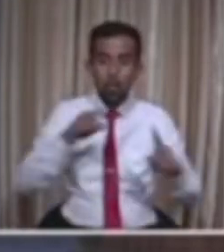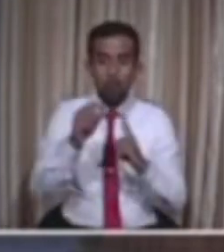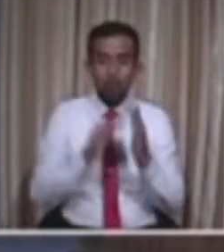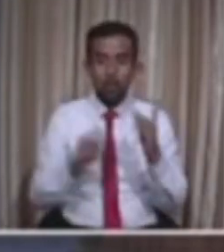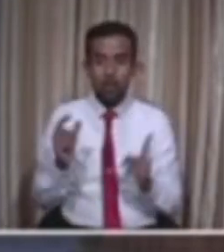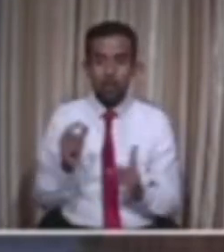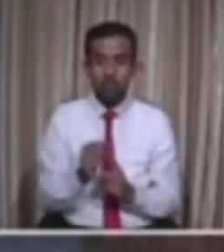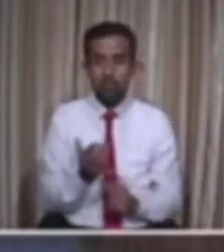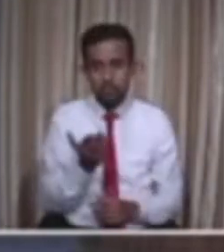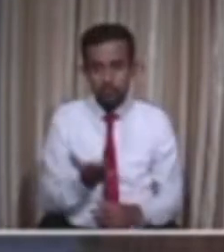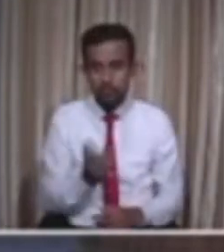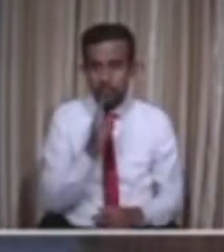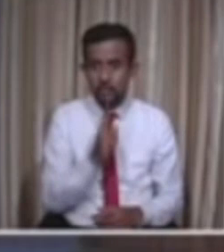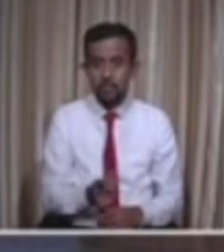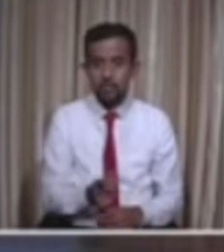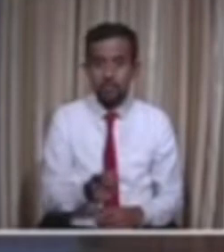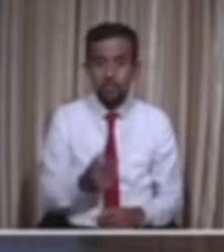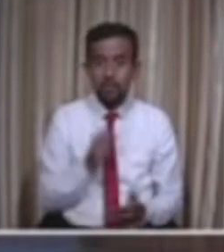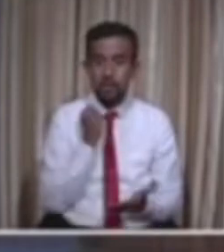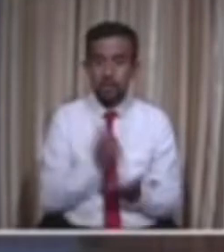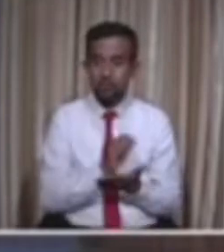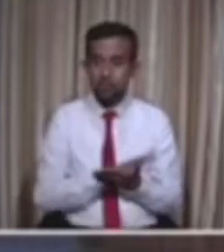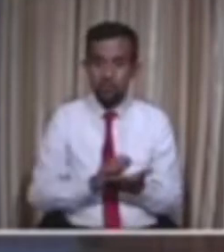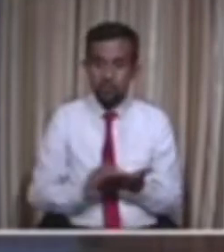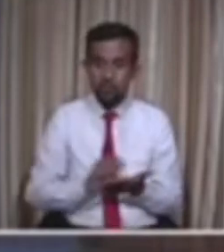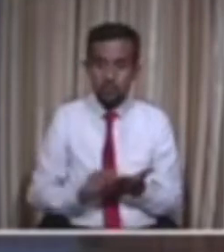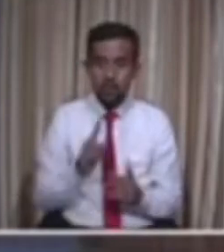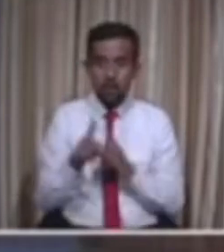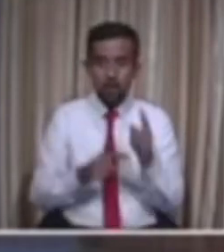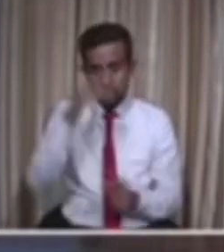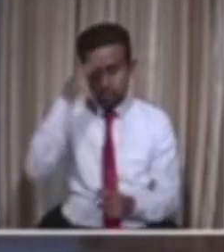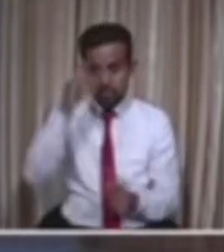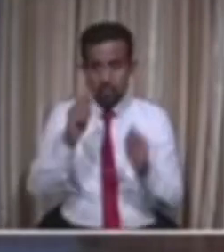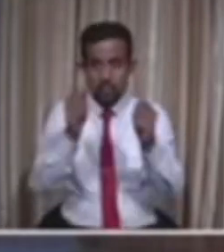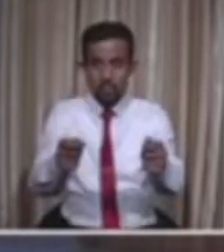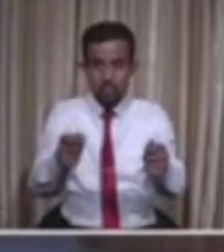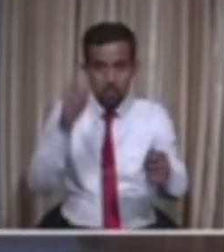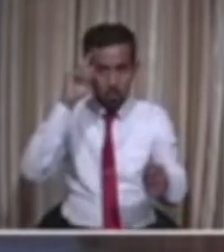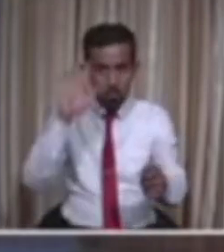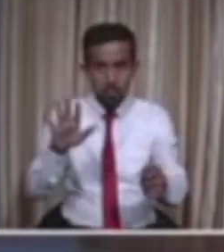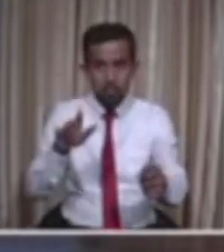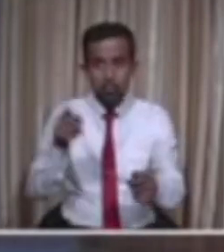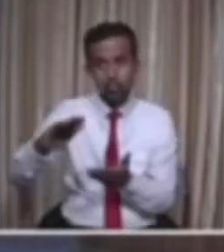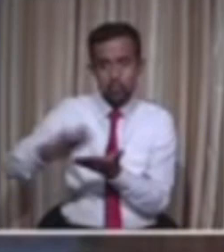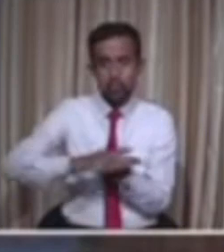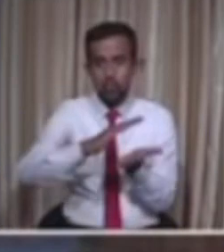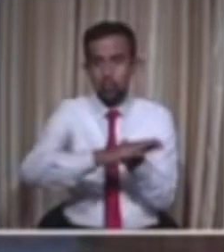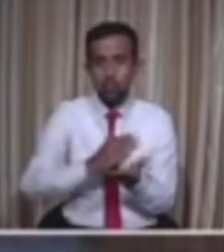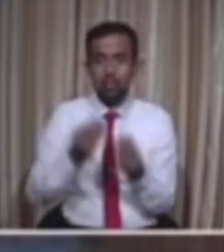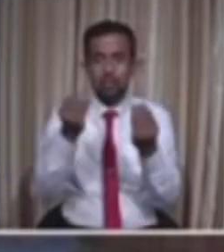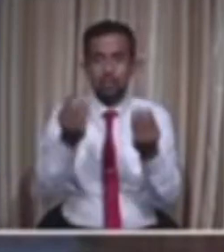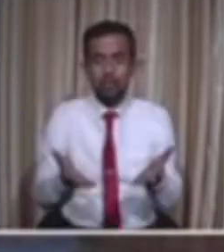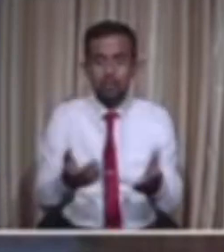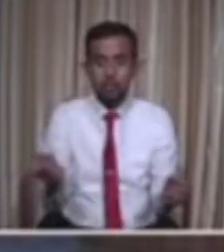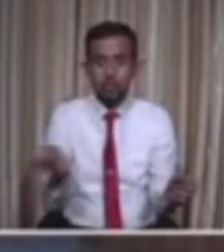මන්ත්‍රීවරුන්ගෙන් මම ඉල්ලා සිටිනවා ඒ සඳහා මා ලිපියක් ගොනු කරලා කතානායකතුමාට ලබා දෙන්න බලාපොරොත්තු වෙනවා ඒ සඳහා ඔබගේ දායකත්වය ලබා දෙන්න මොකද ඒ